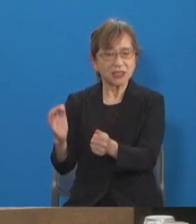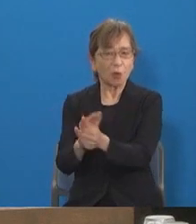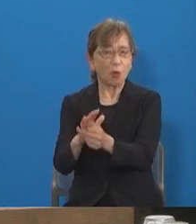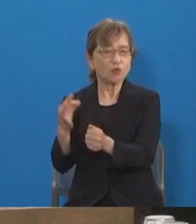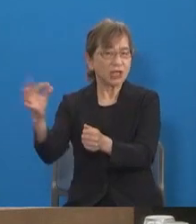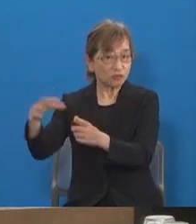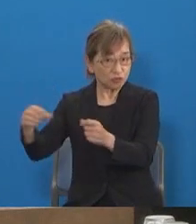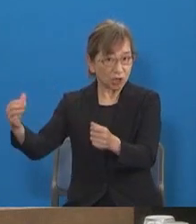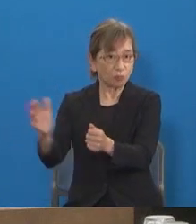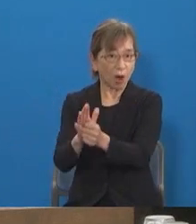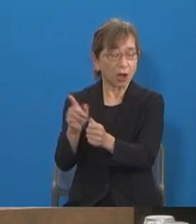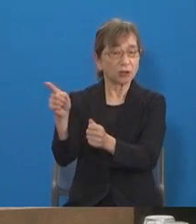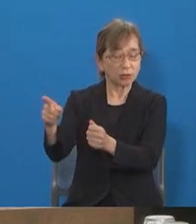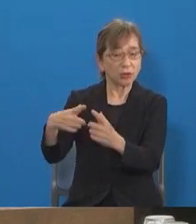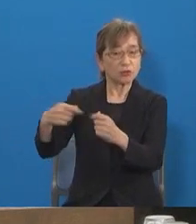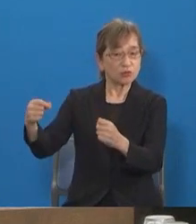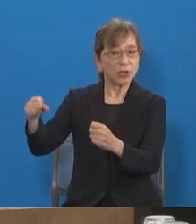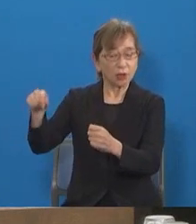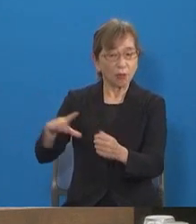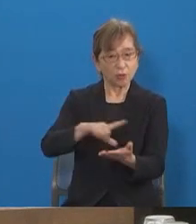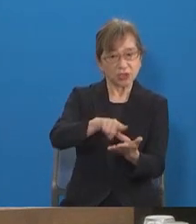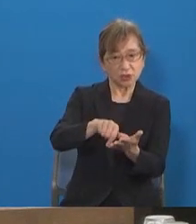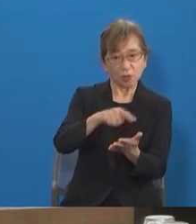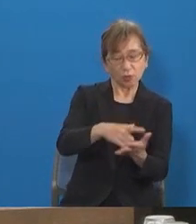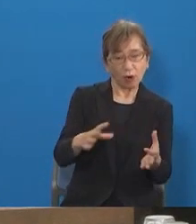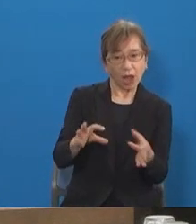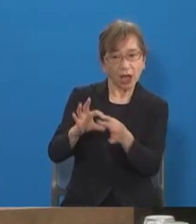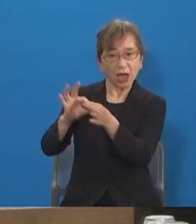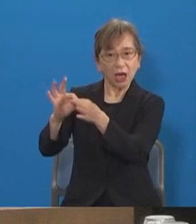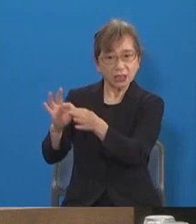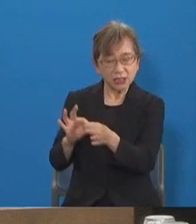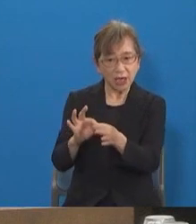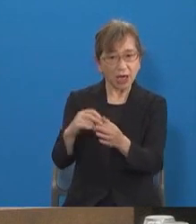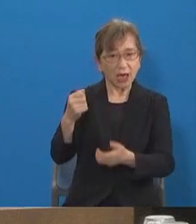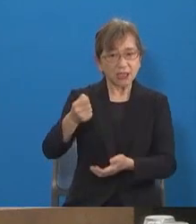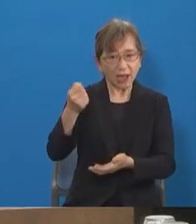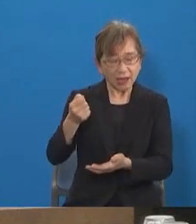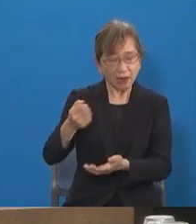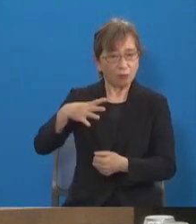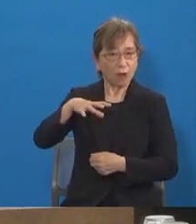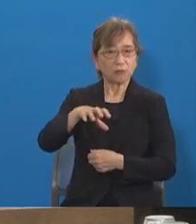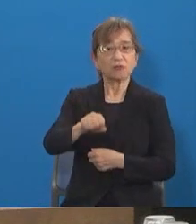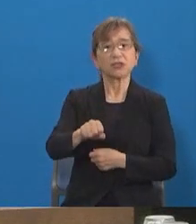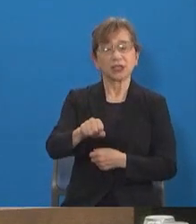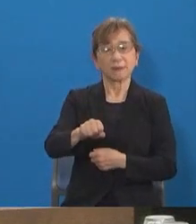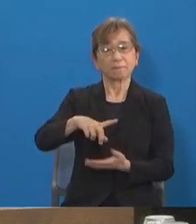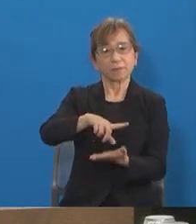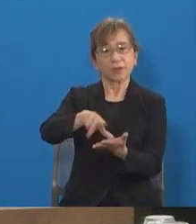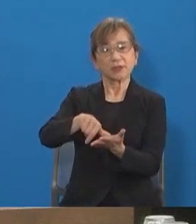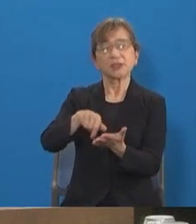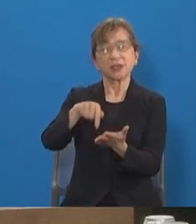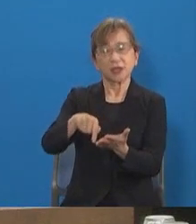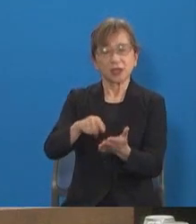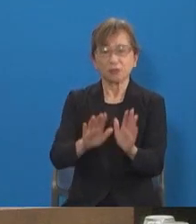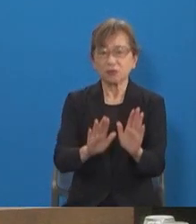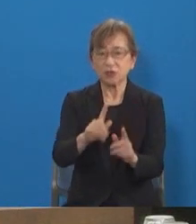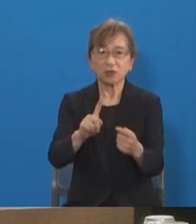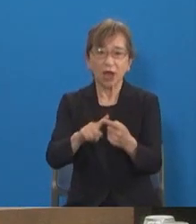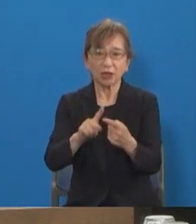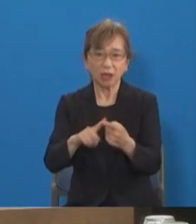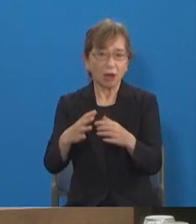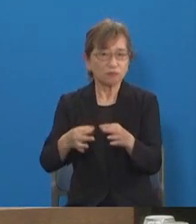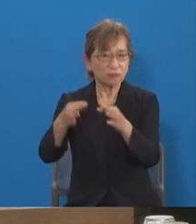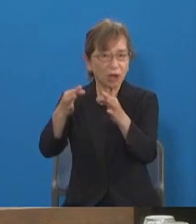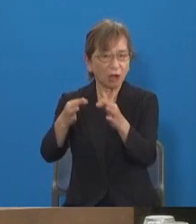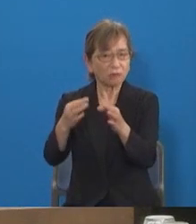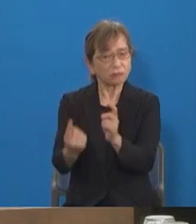など、国会議員と地方議員が連携して財源を確保し、地域の実情に合った物価高